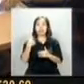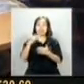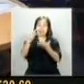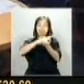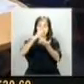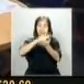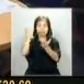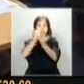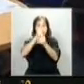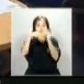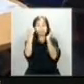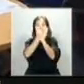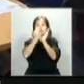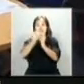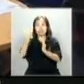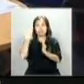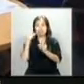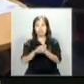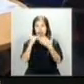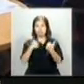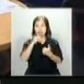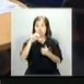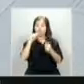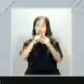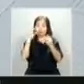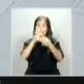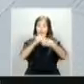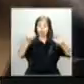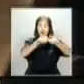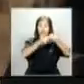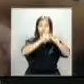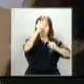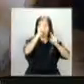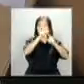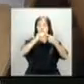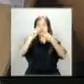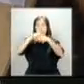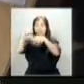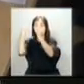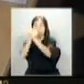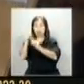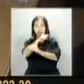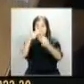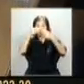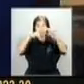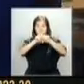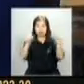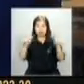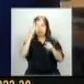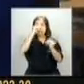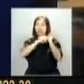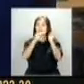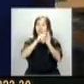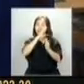จมากกว่านายกรกล่าวว่าหุ้นกู้กับพันธบัตรนั้นมีวัตถุประสงค์ที่ต่างกันและมีจำนวนไม่มากซึ่งการที่รัฐนั้น